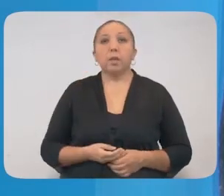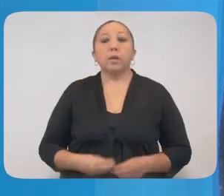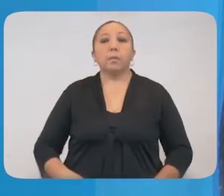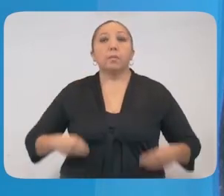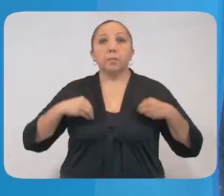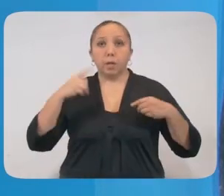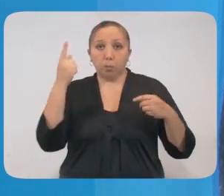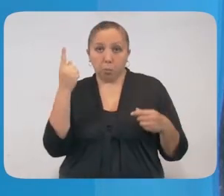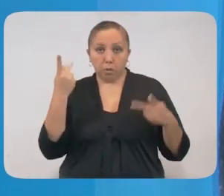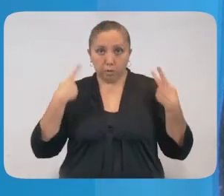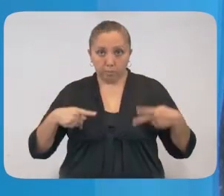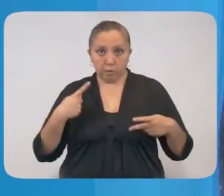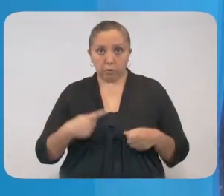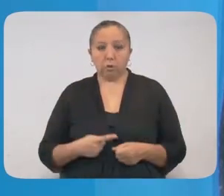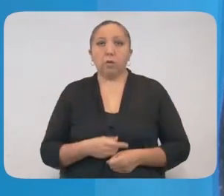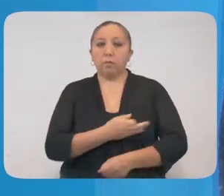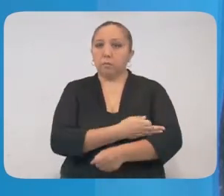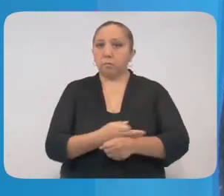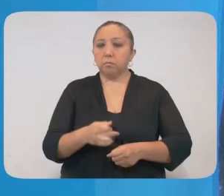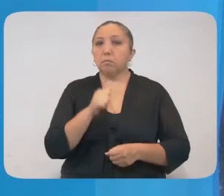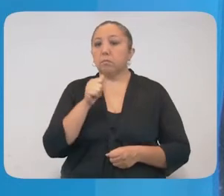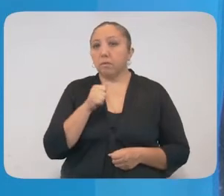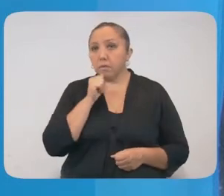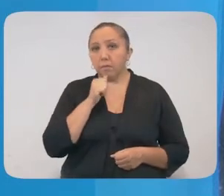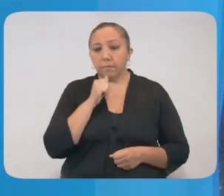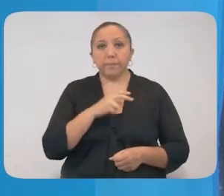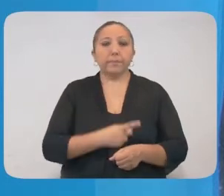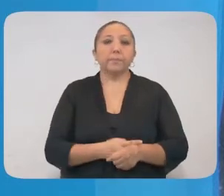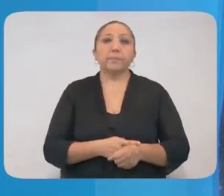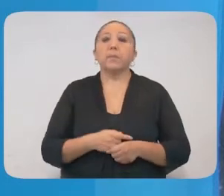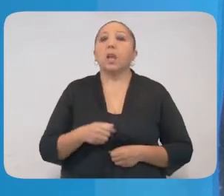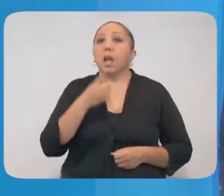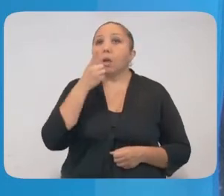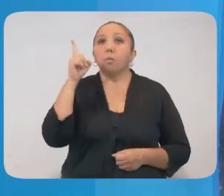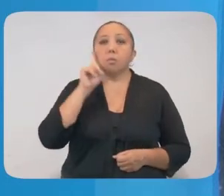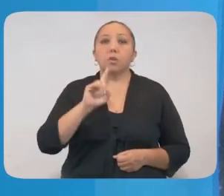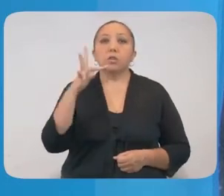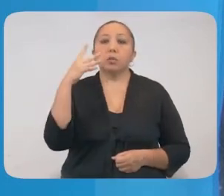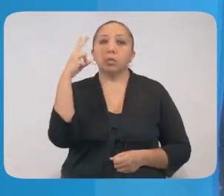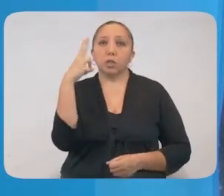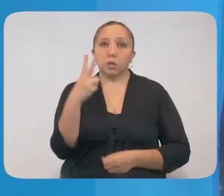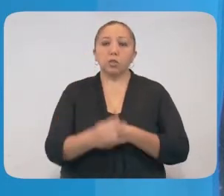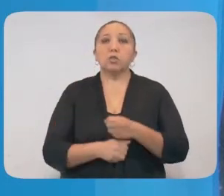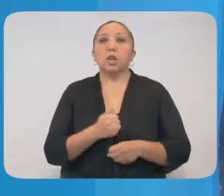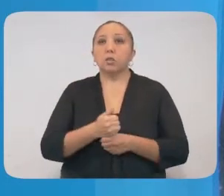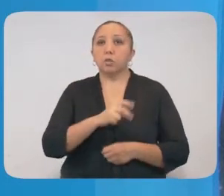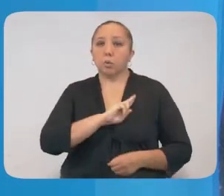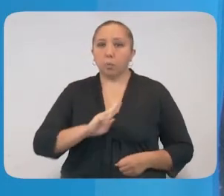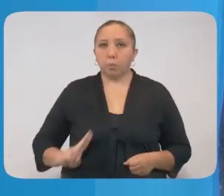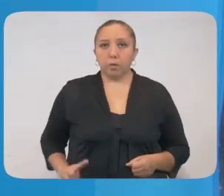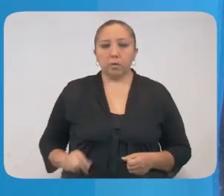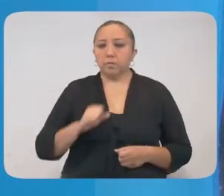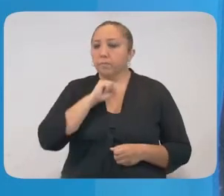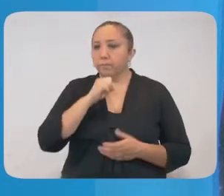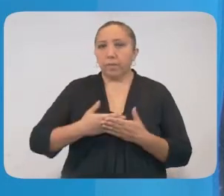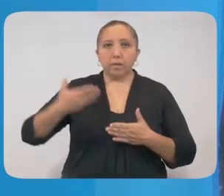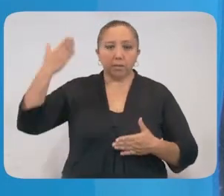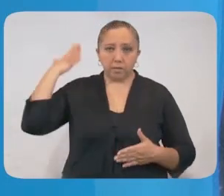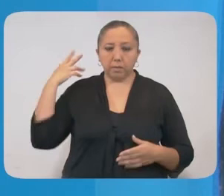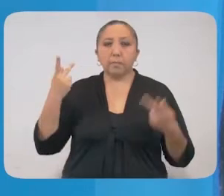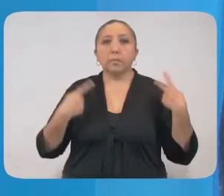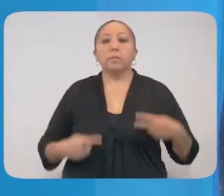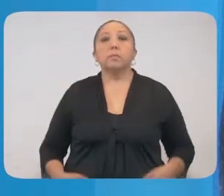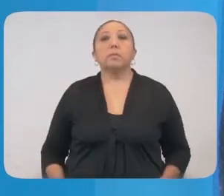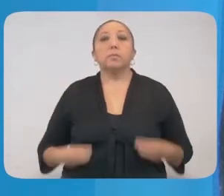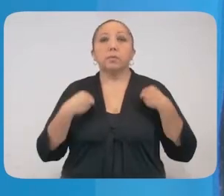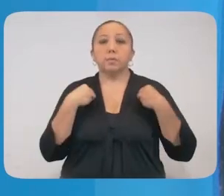ti kahak bal tu kahil Lázaro Cárdenas tulumil Quintanarro. Y an diabetes ti le maso tak patu iknalo ma chik pahaktio wabashi. Untul ship 80